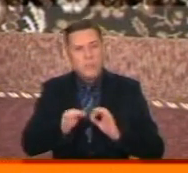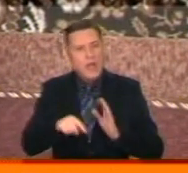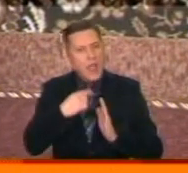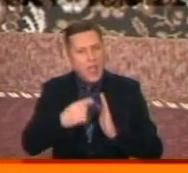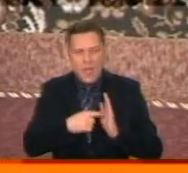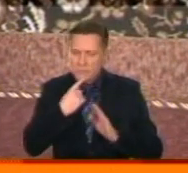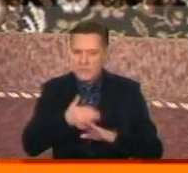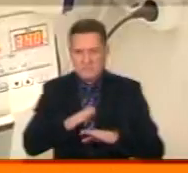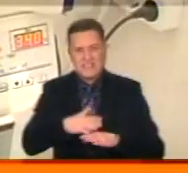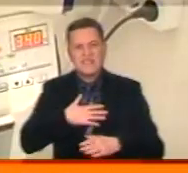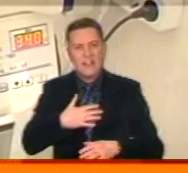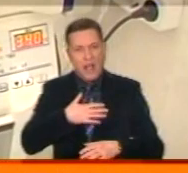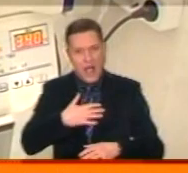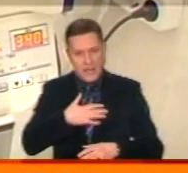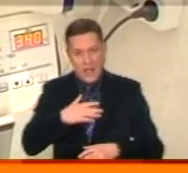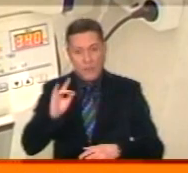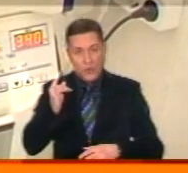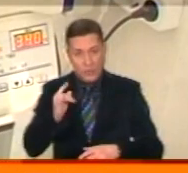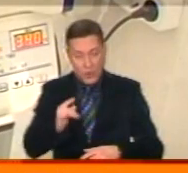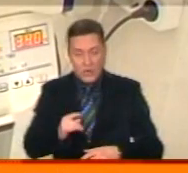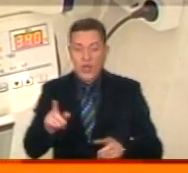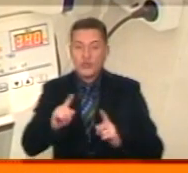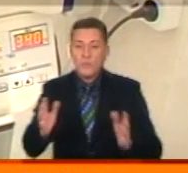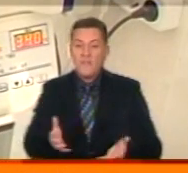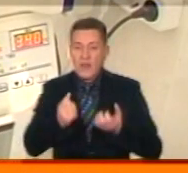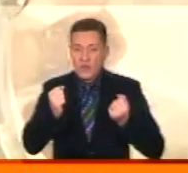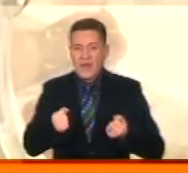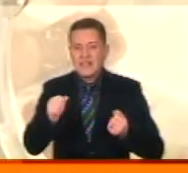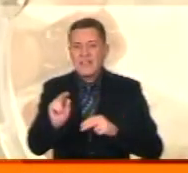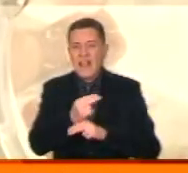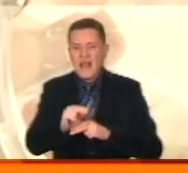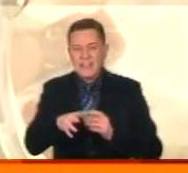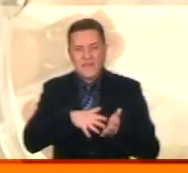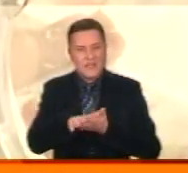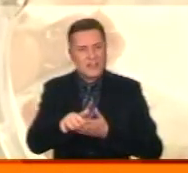дыханием у ребнка Аби врятувати донечку на Лики Родина щодня